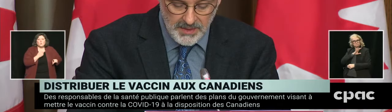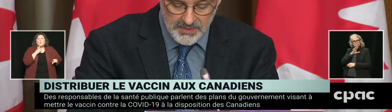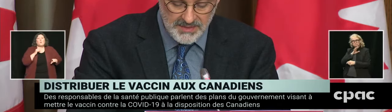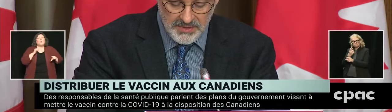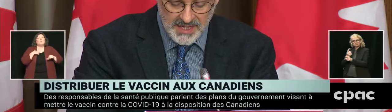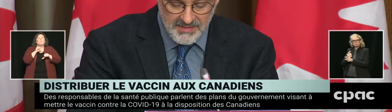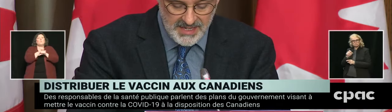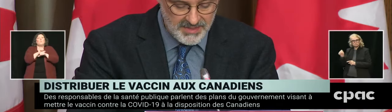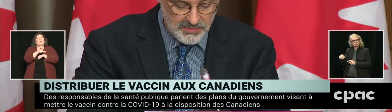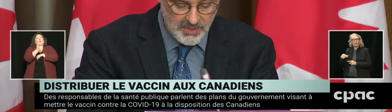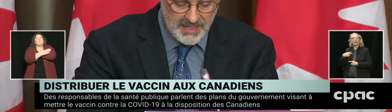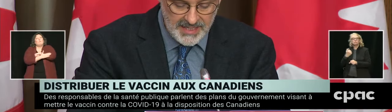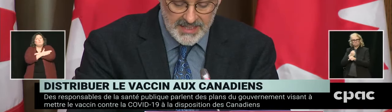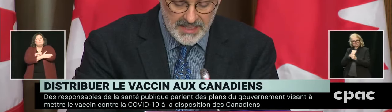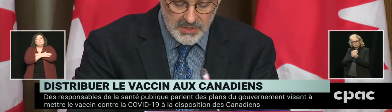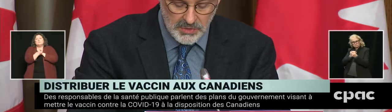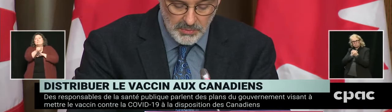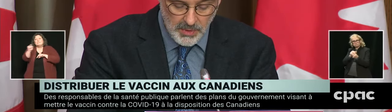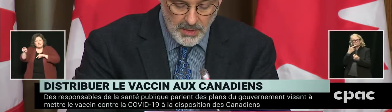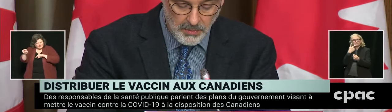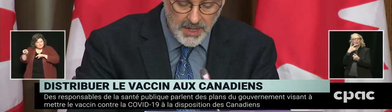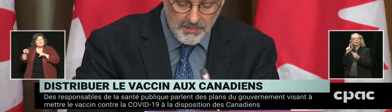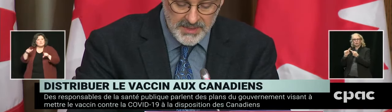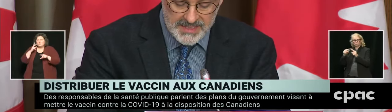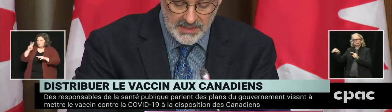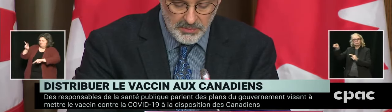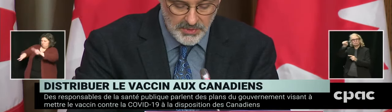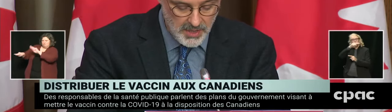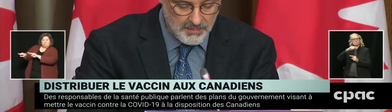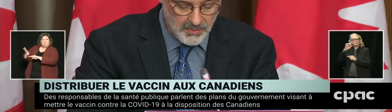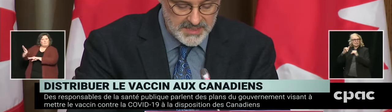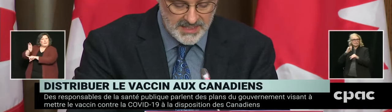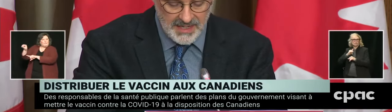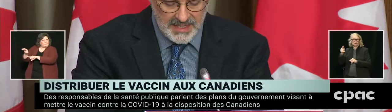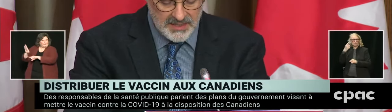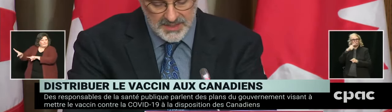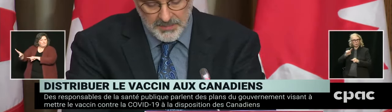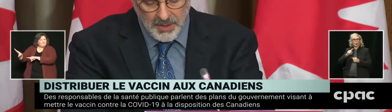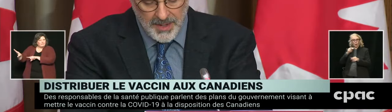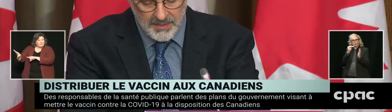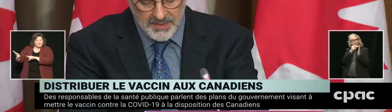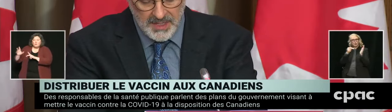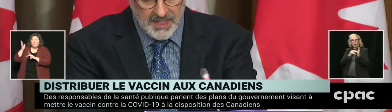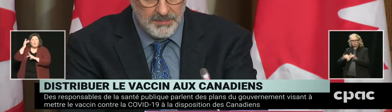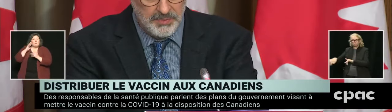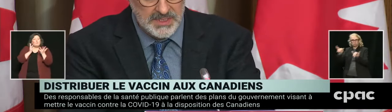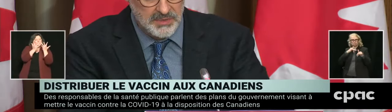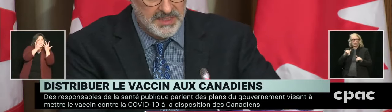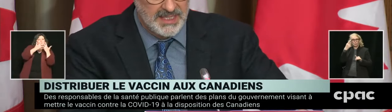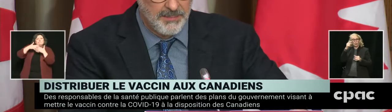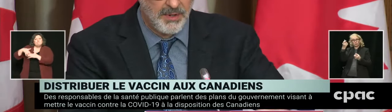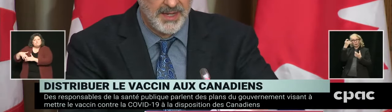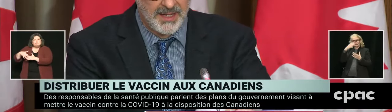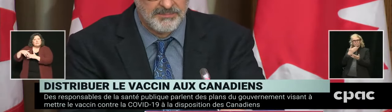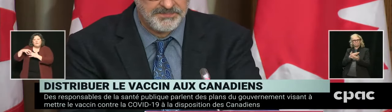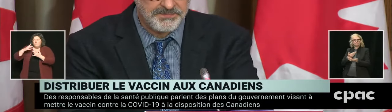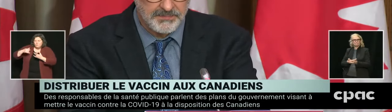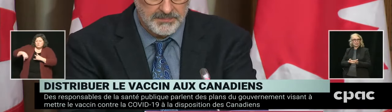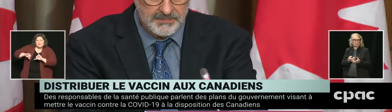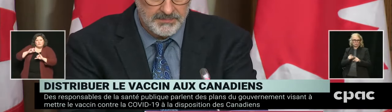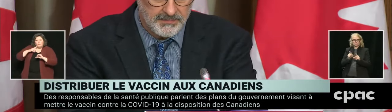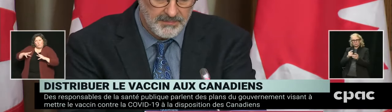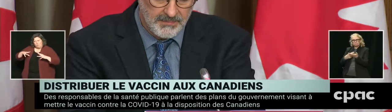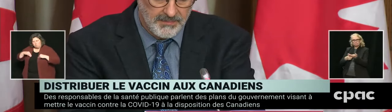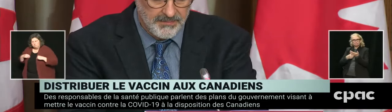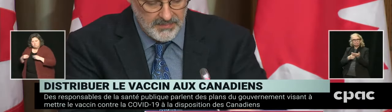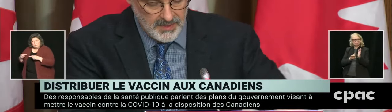point, nous avons travaillé avec nos collègues internationaux pour harmoniser nos normes concernant les données probantes et pour discuter des progrès